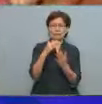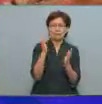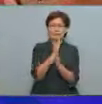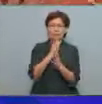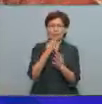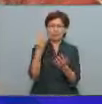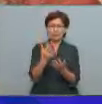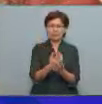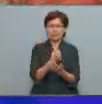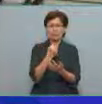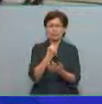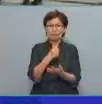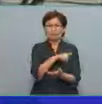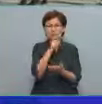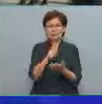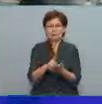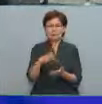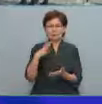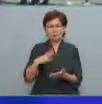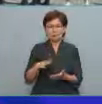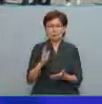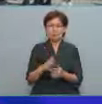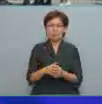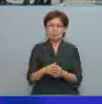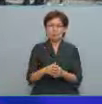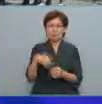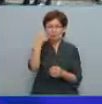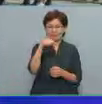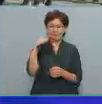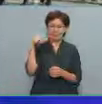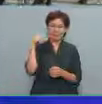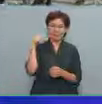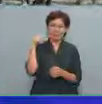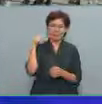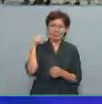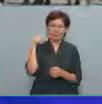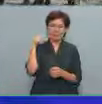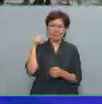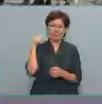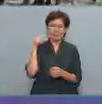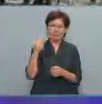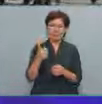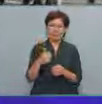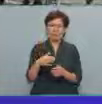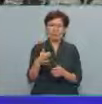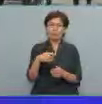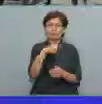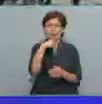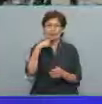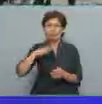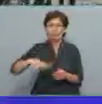секілді үлкен міндеттер тұр. Былтырғы жылдан бері былтыр бір шаруа қожалығы, Нұрмағымбет шаруа қожалығы Ресей